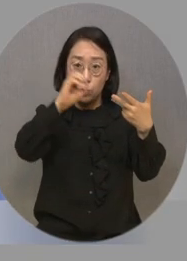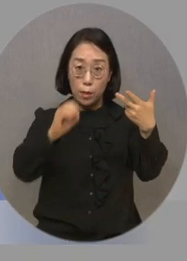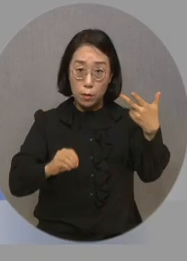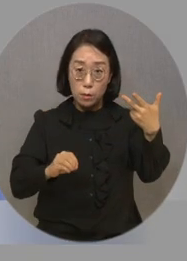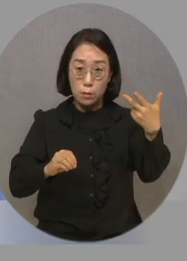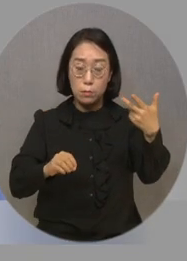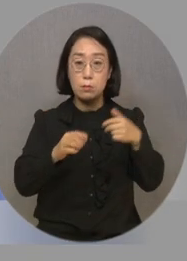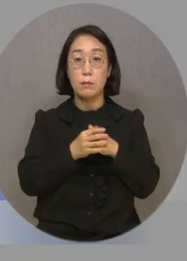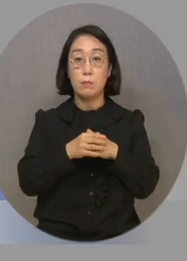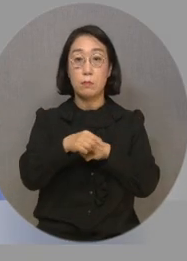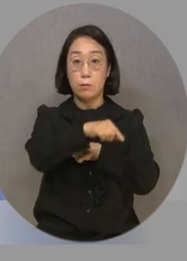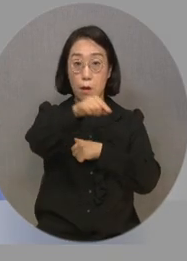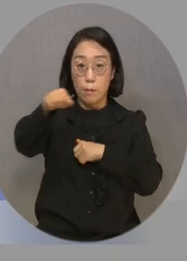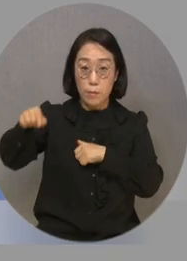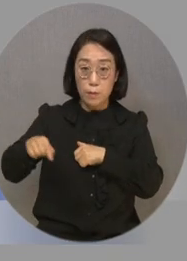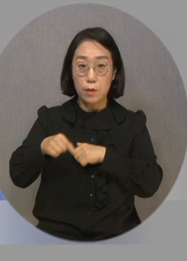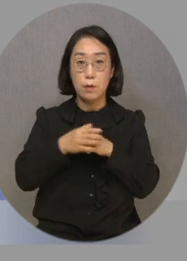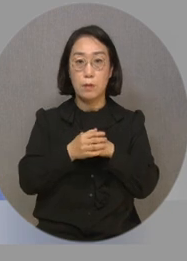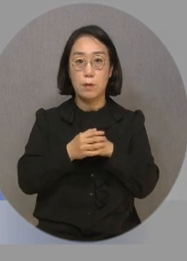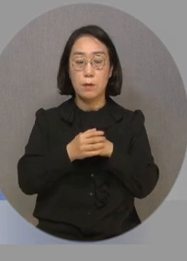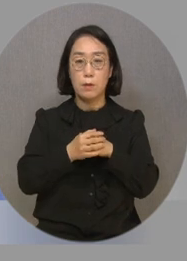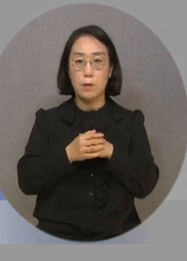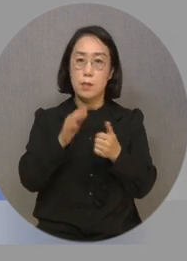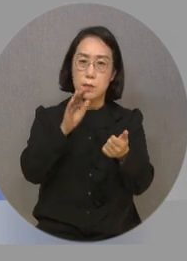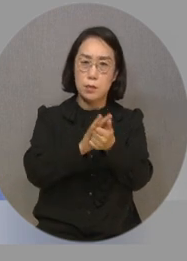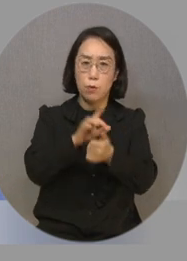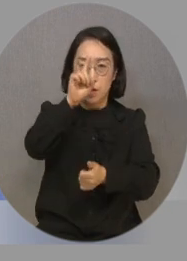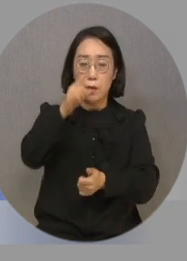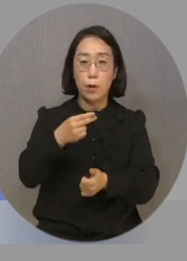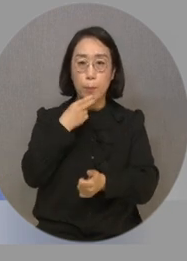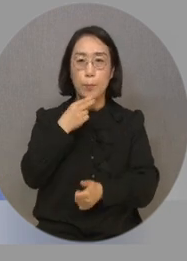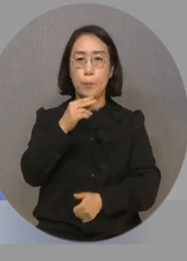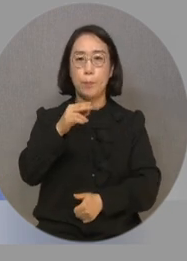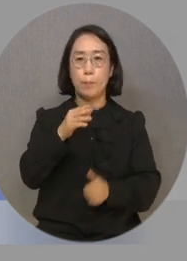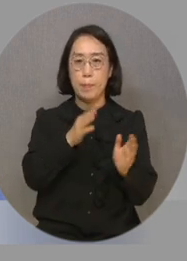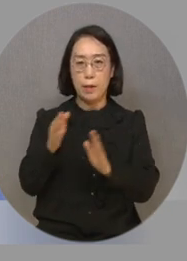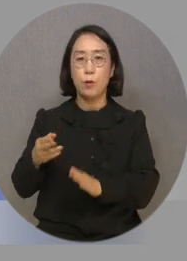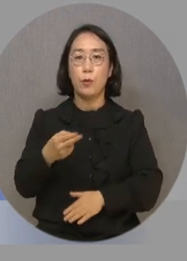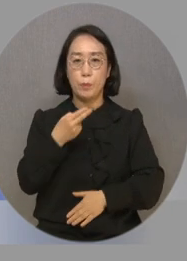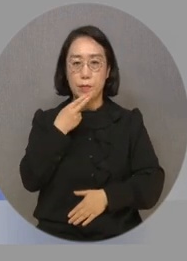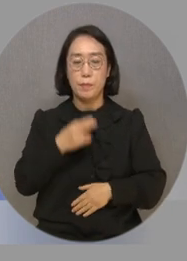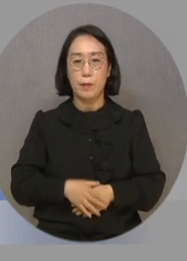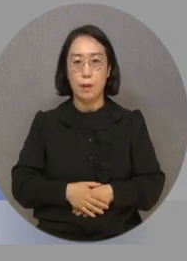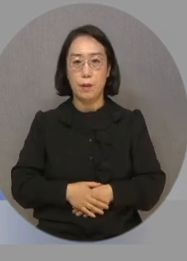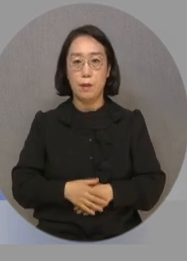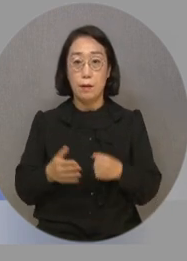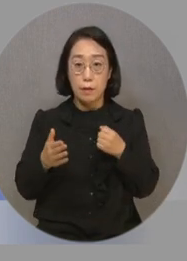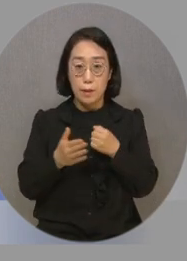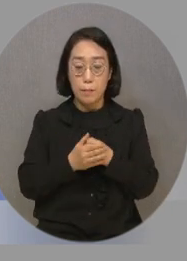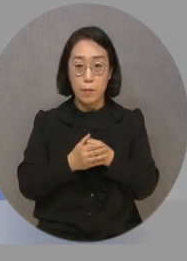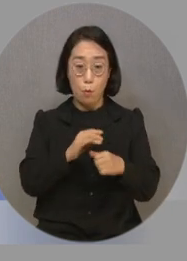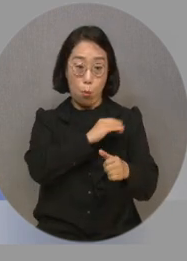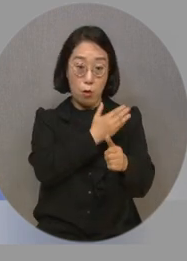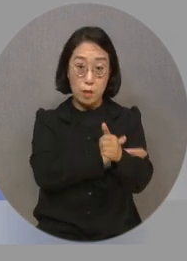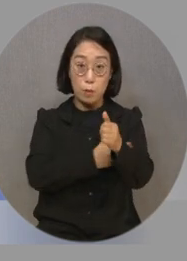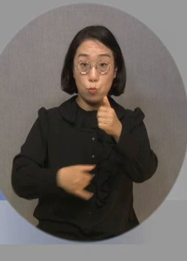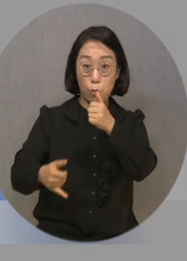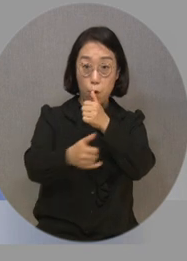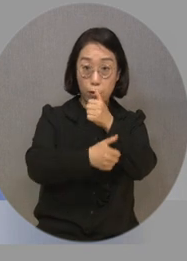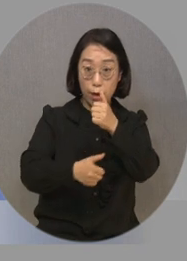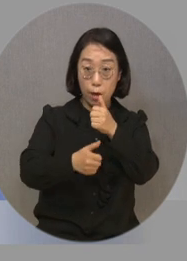상위 3에서 7급 유공자들이 지원을 전혀 받지 못했다고 합니다 예 국민권익위원회가